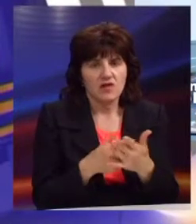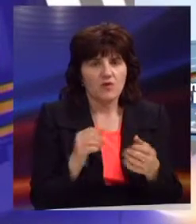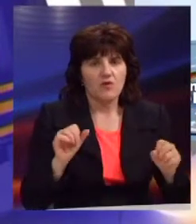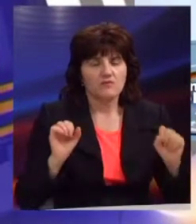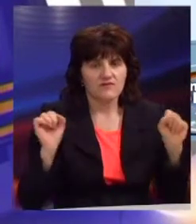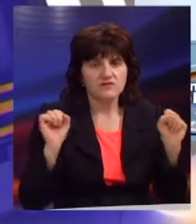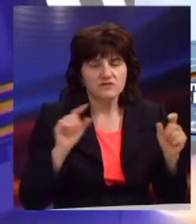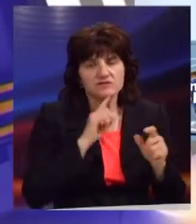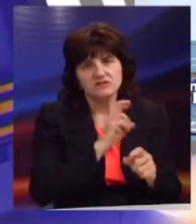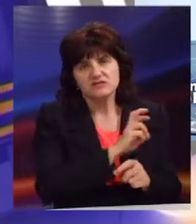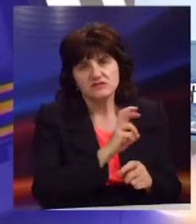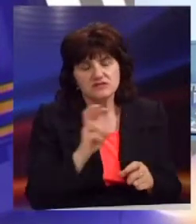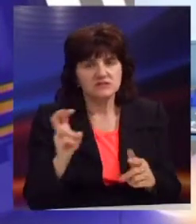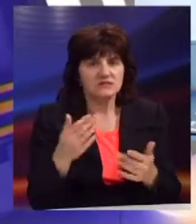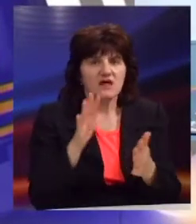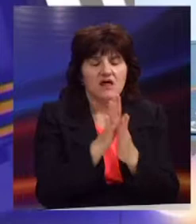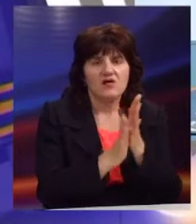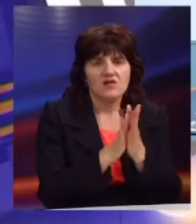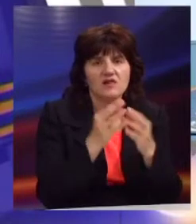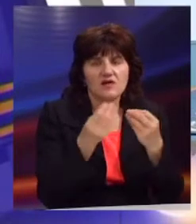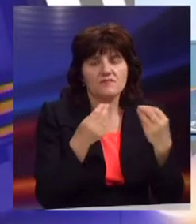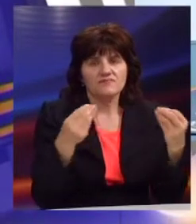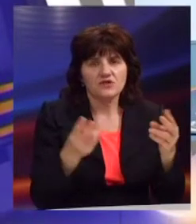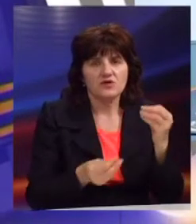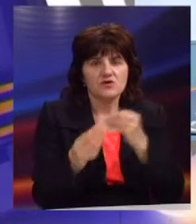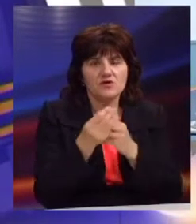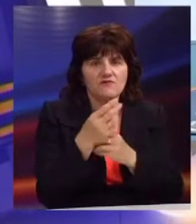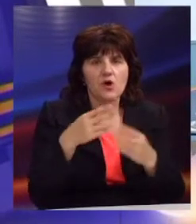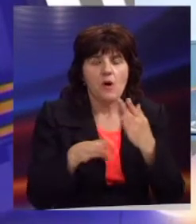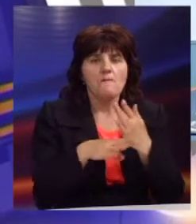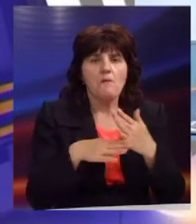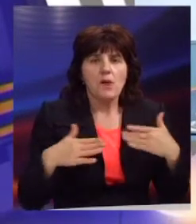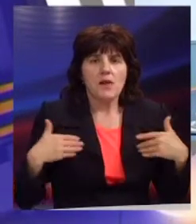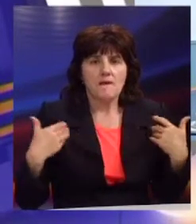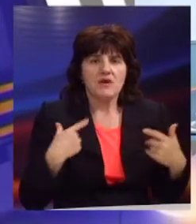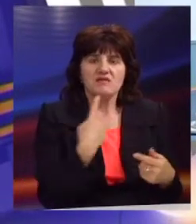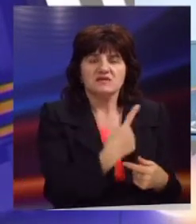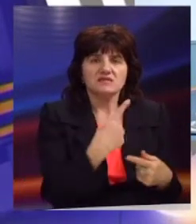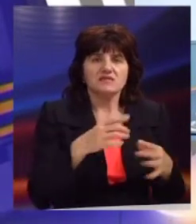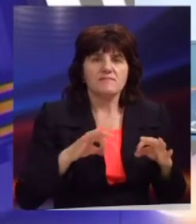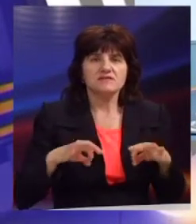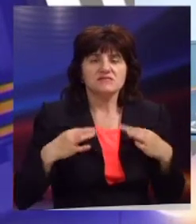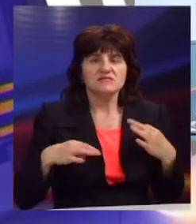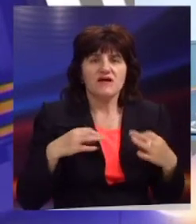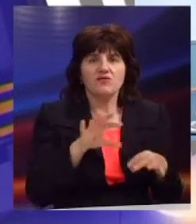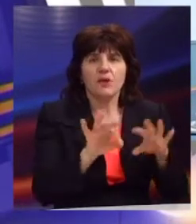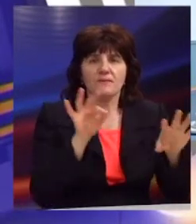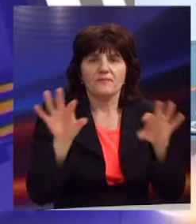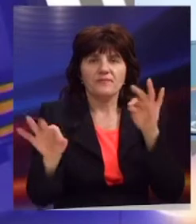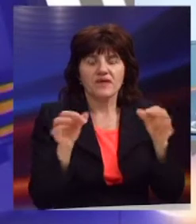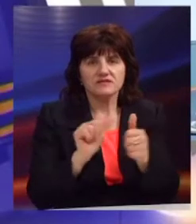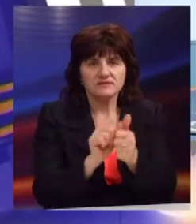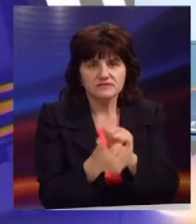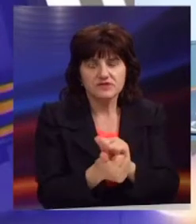terapijske aktivnosti. Takve tribine i takva znanja će pomoći mladima da izaberu zdrave oblike, zdrave